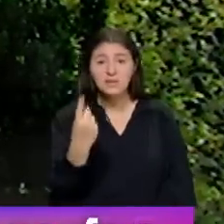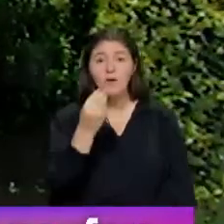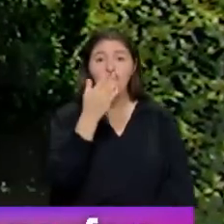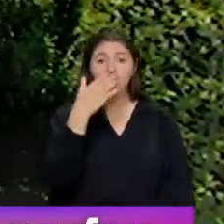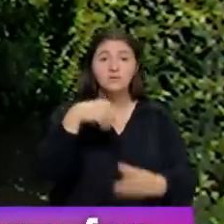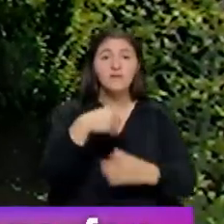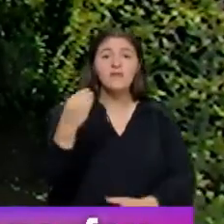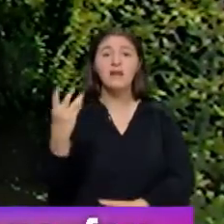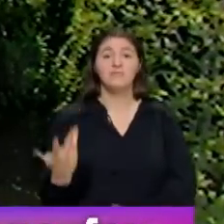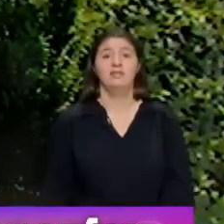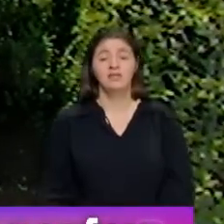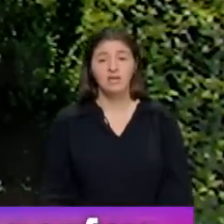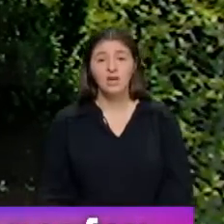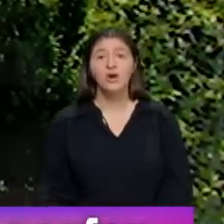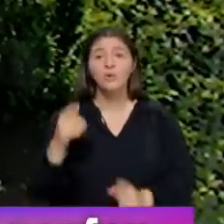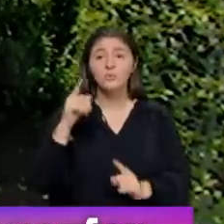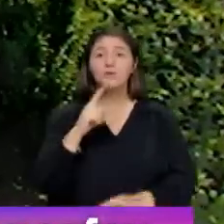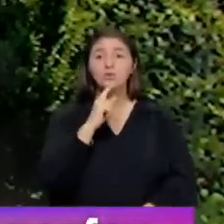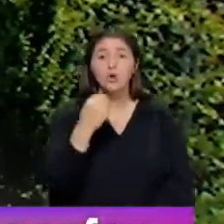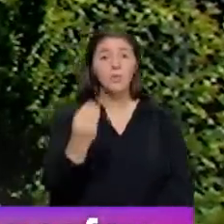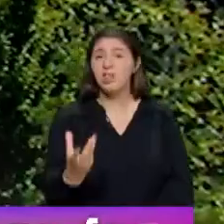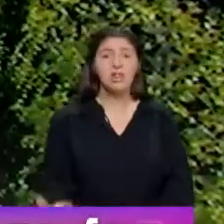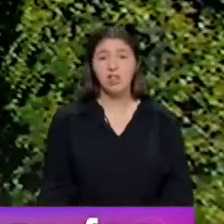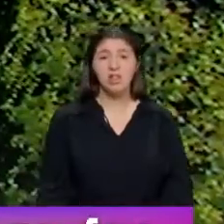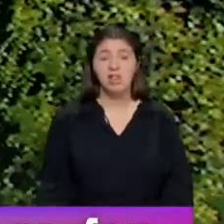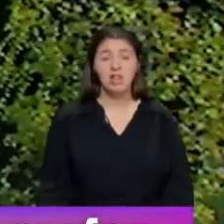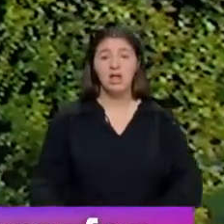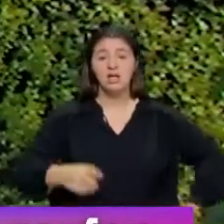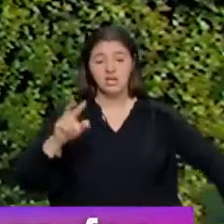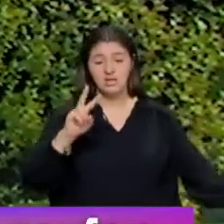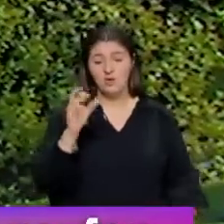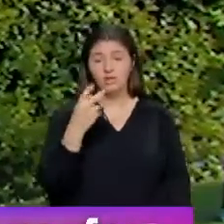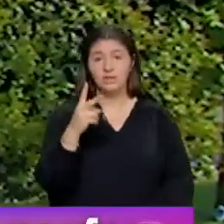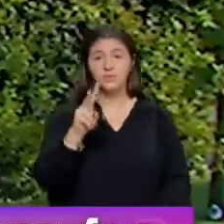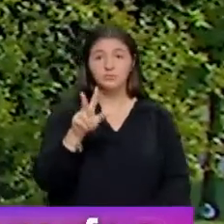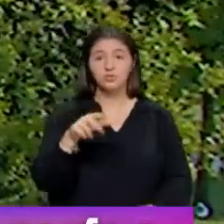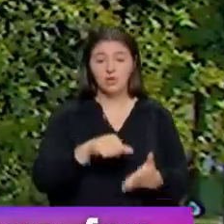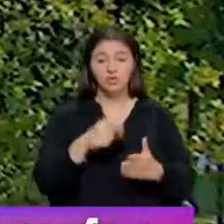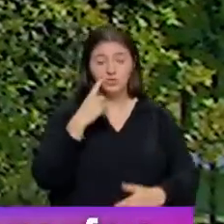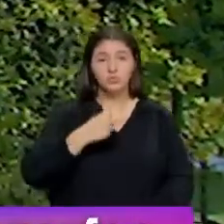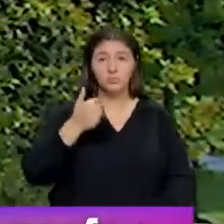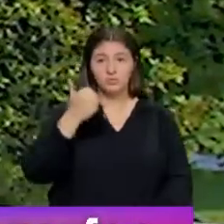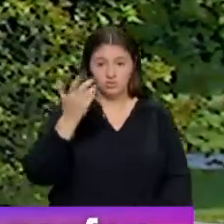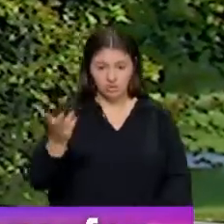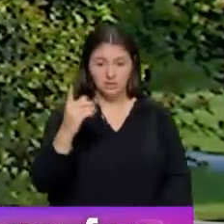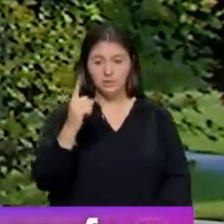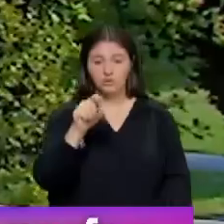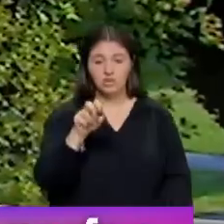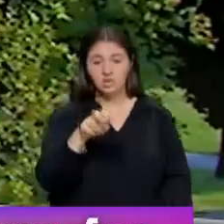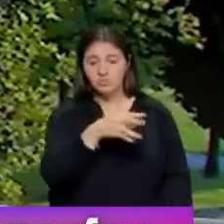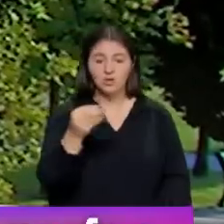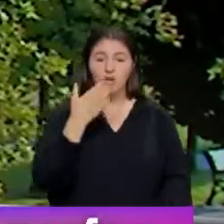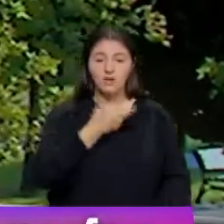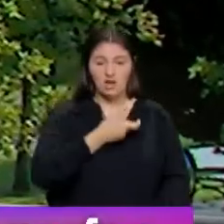verilmedi ve bunun da sözü verilmişti Aslında 20 Ocak 2023 tarihinde Cumhurbaşkanı Hatta bir nokta